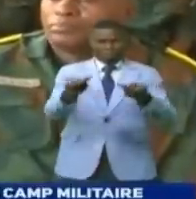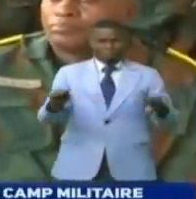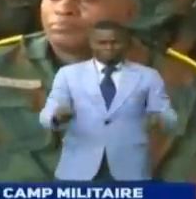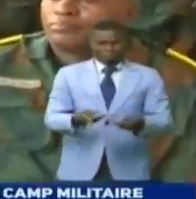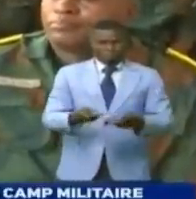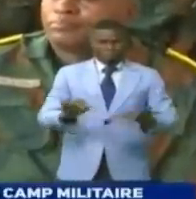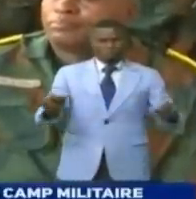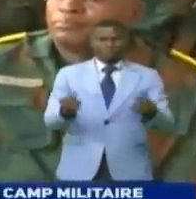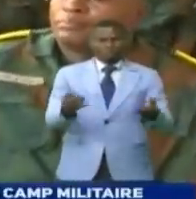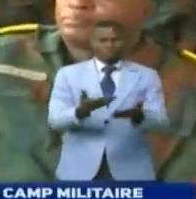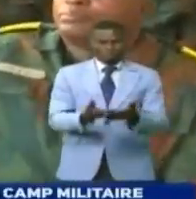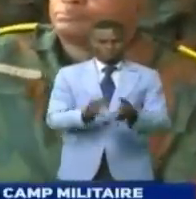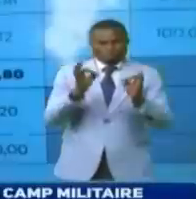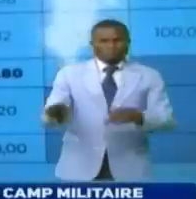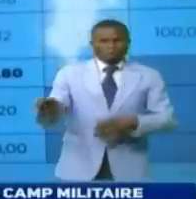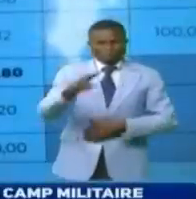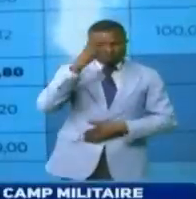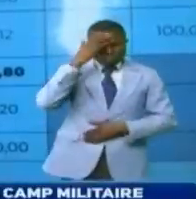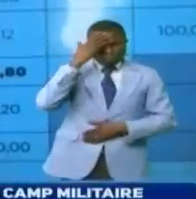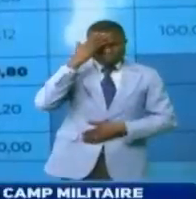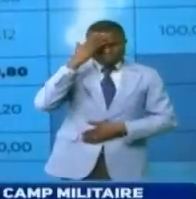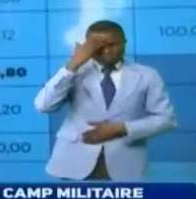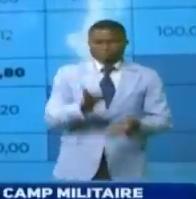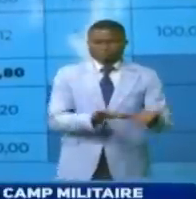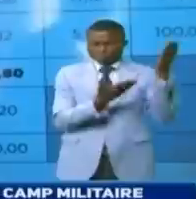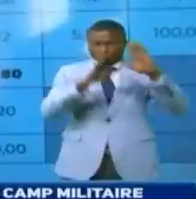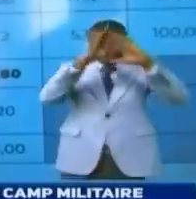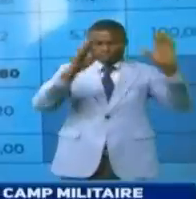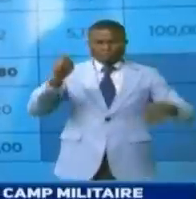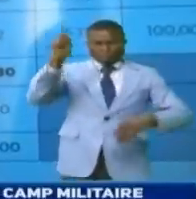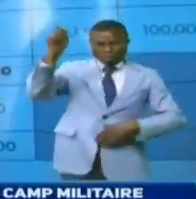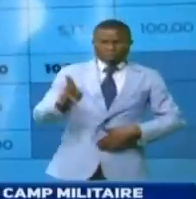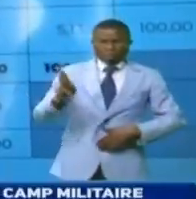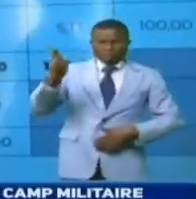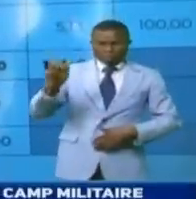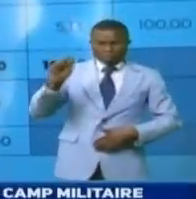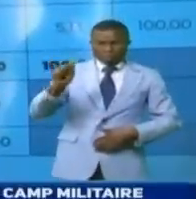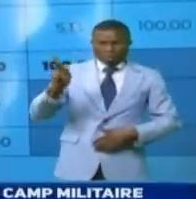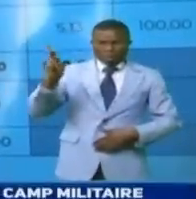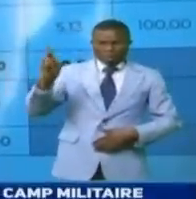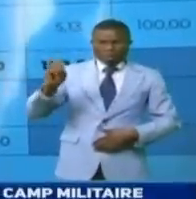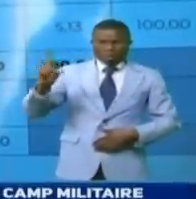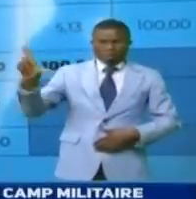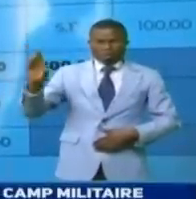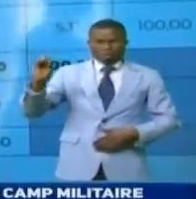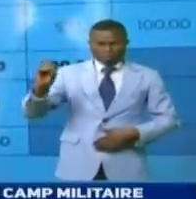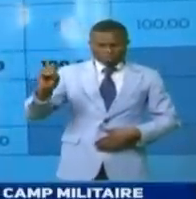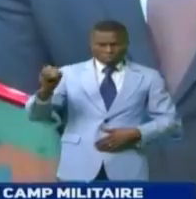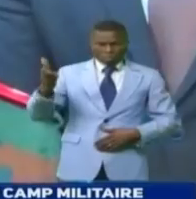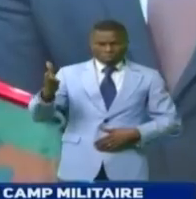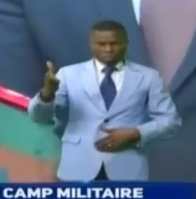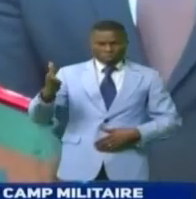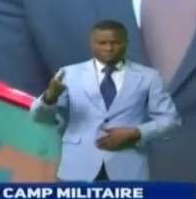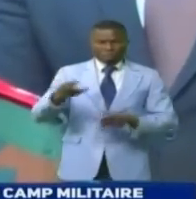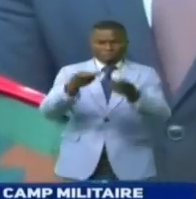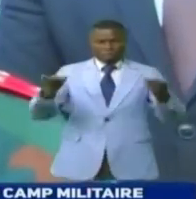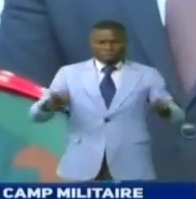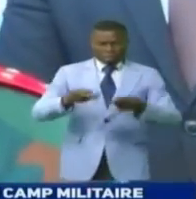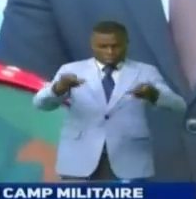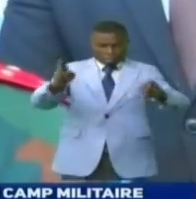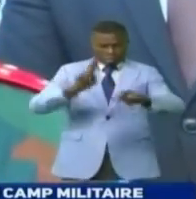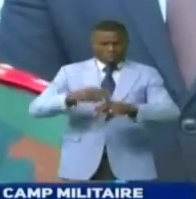fourre-tout. Or, vous savez l'importance du camp Kokolo, parce que c'est ça le camp pilote. N'est-ce pas, sa position